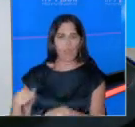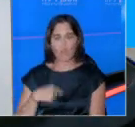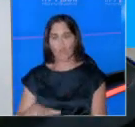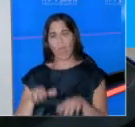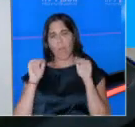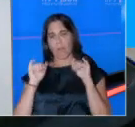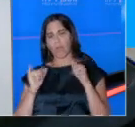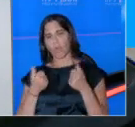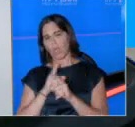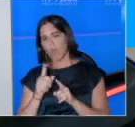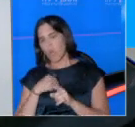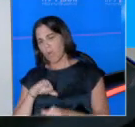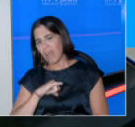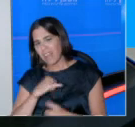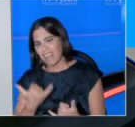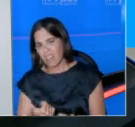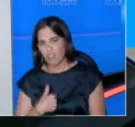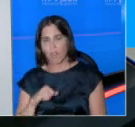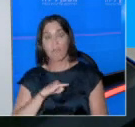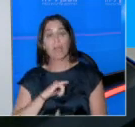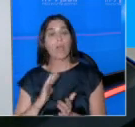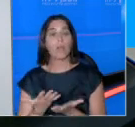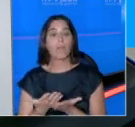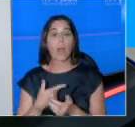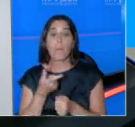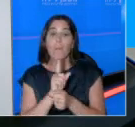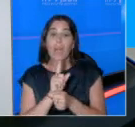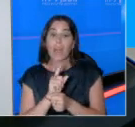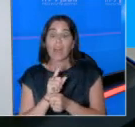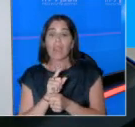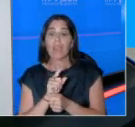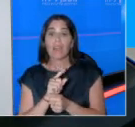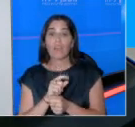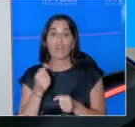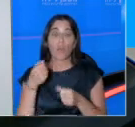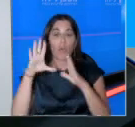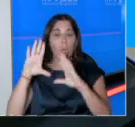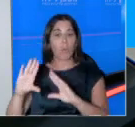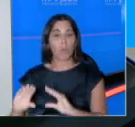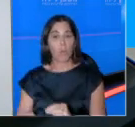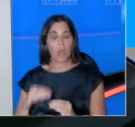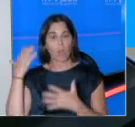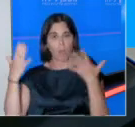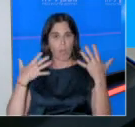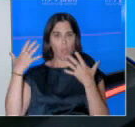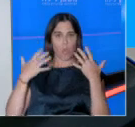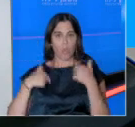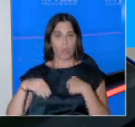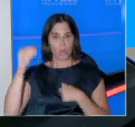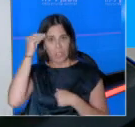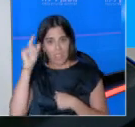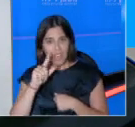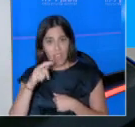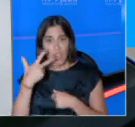ימנעו, לא, זה לא מעניין אותי כרגע, אני אגיד לך מה באמת מעניין אותי, מהרגע שנרגעו המהומות, אני מזכיר לך, יש לנו